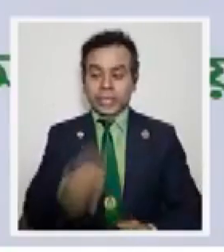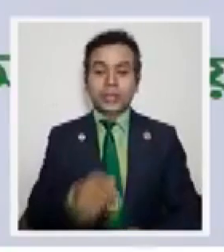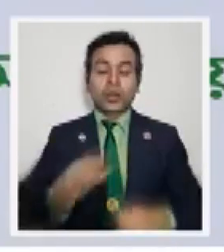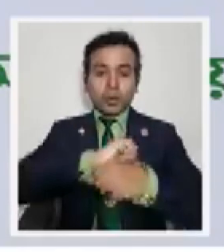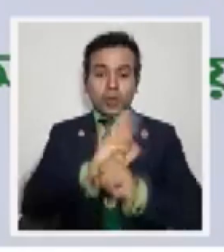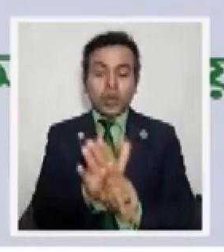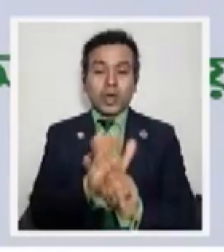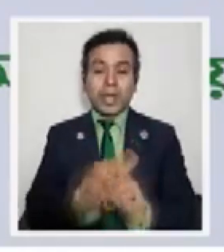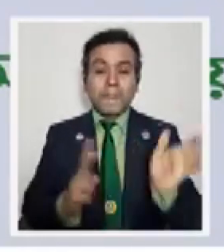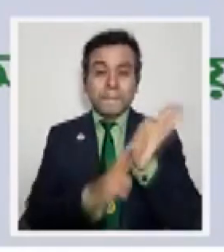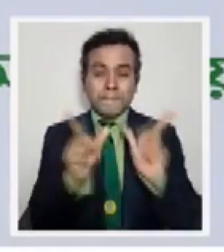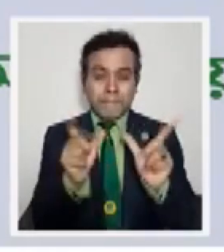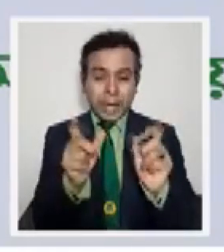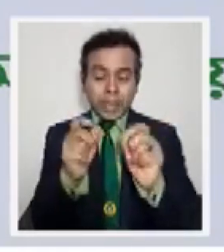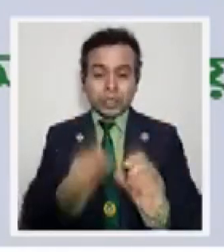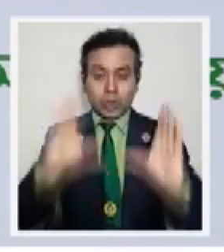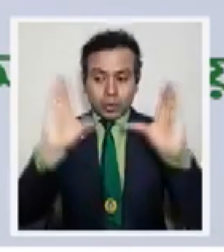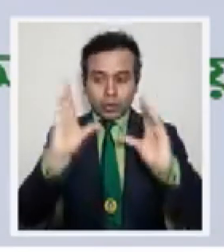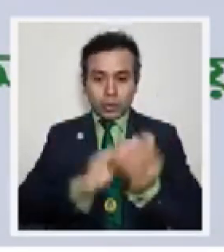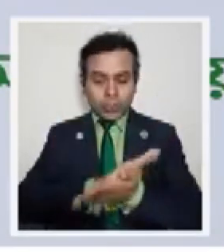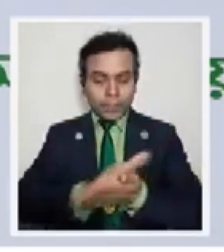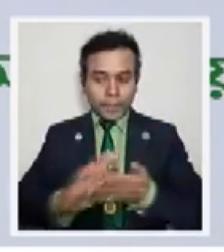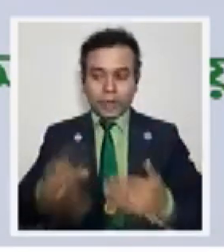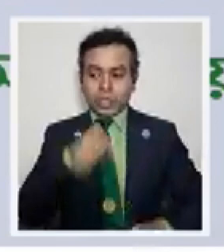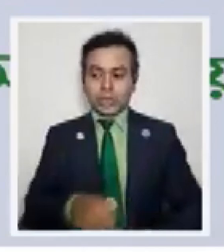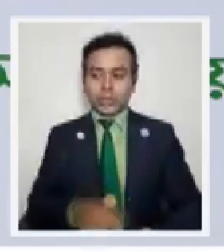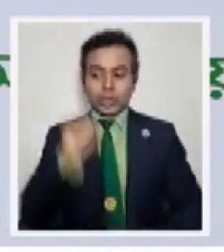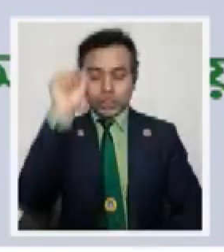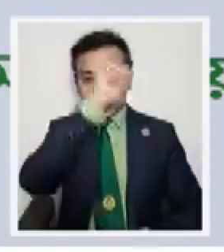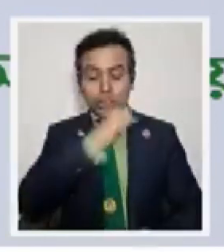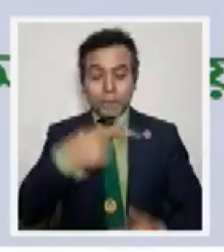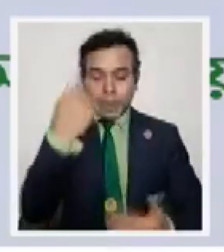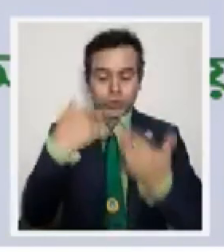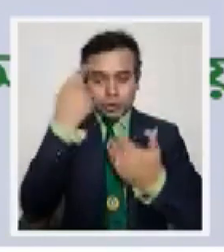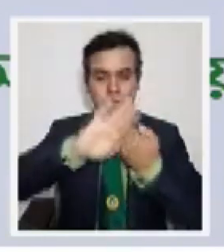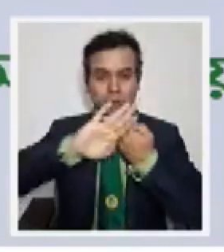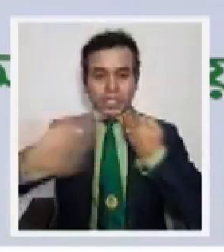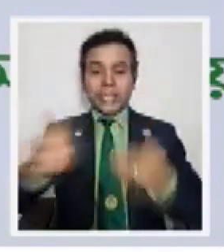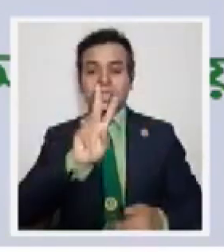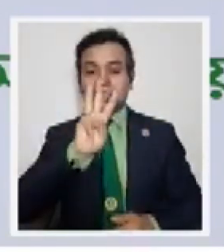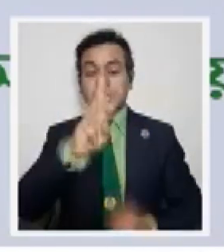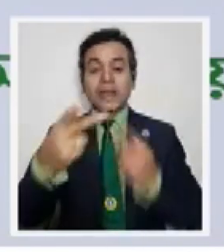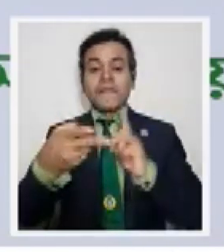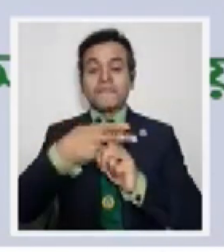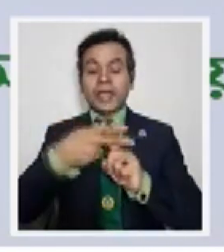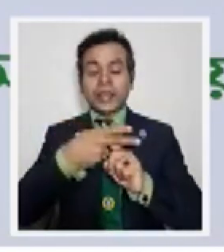বারবার সাবান পানি দিয়ে হাত ধোয়া এই অভ্যাসটাও চালিয়ে যেতে হবে। করোনা ভাইরাস প্রতিরোধের